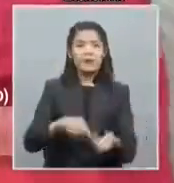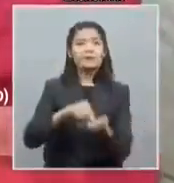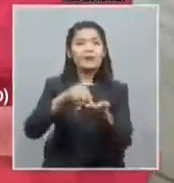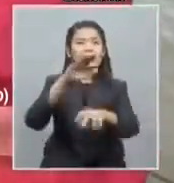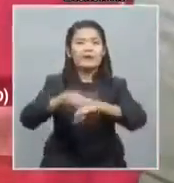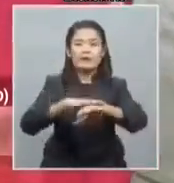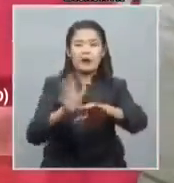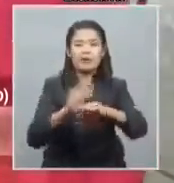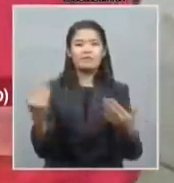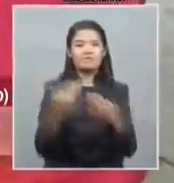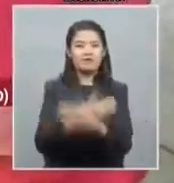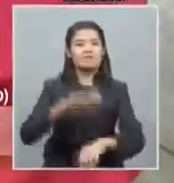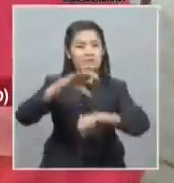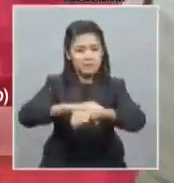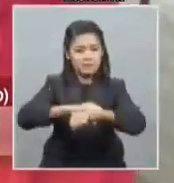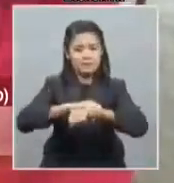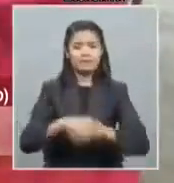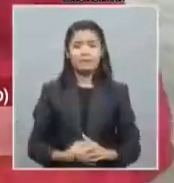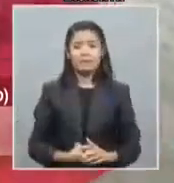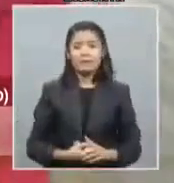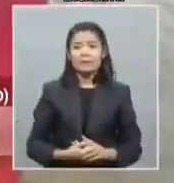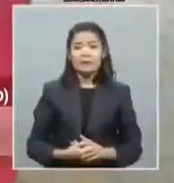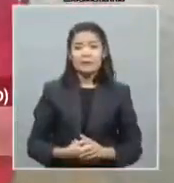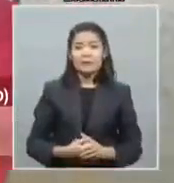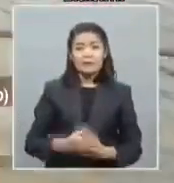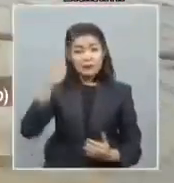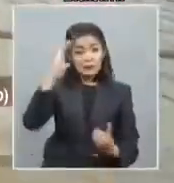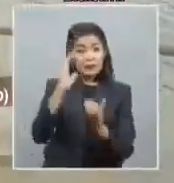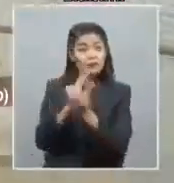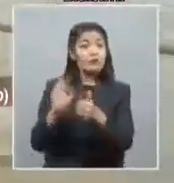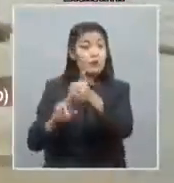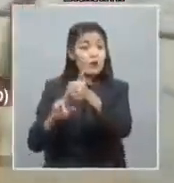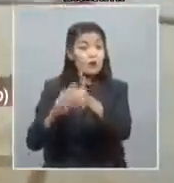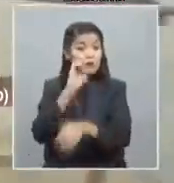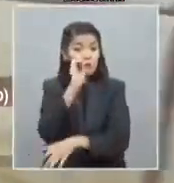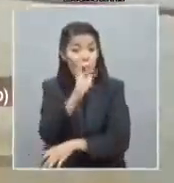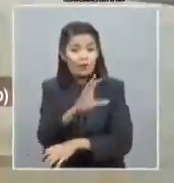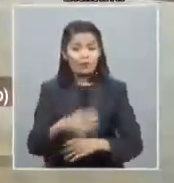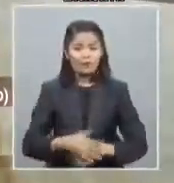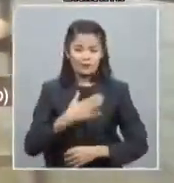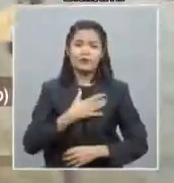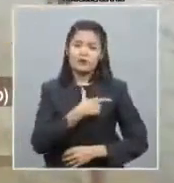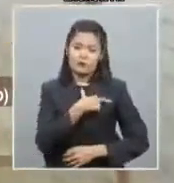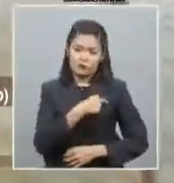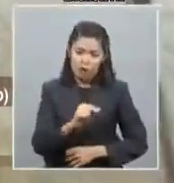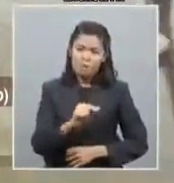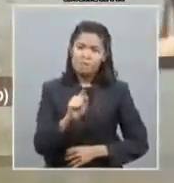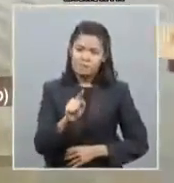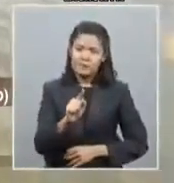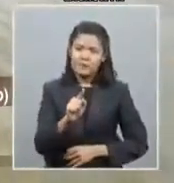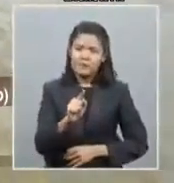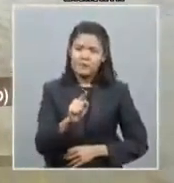ถึงขั้นออกหมายจับและพันตำรวจโทกรวัฒน์เนี่ยยังบอกด้วยว่าผมชอบนะสิ่งที่คุ